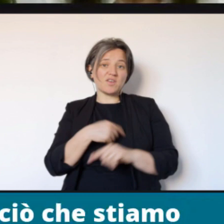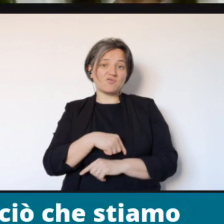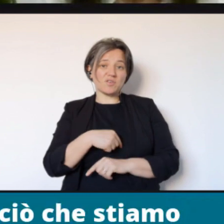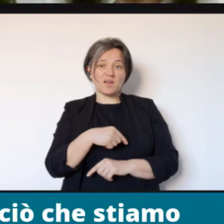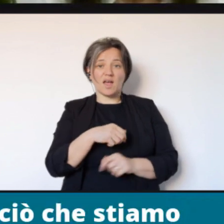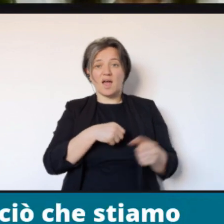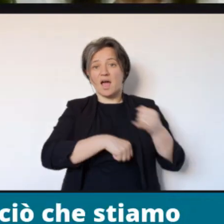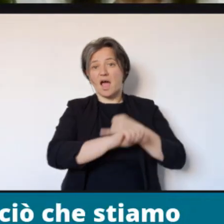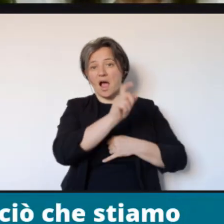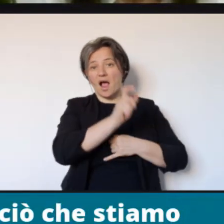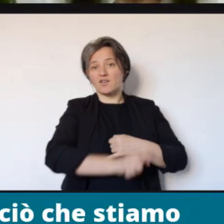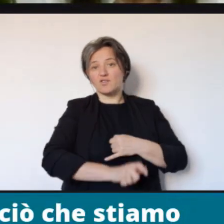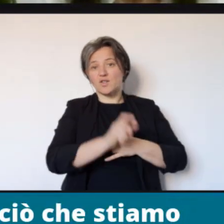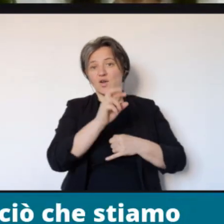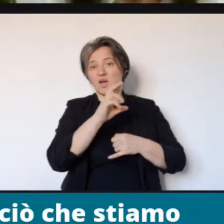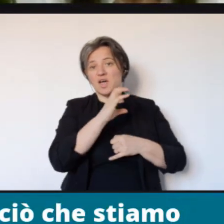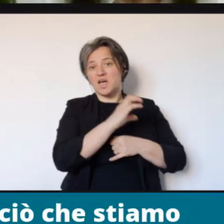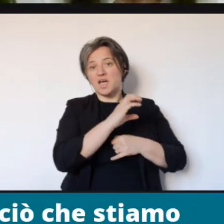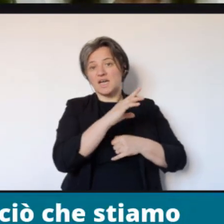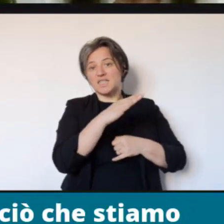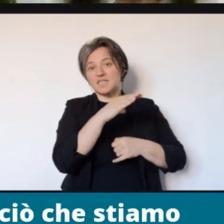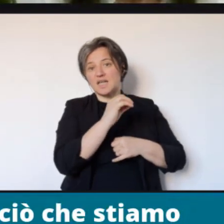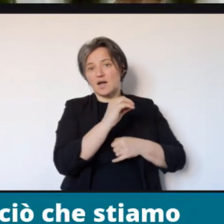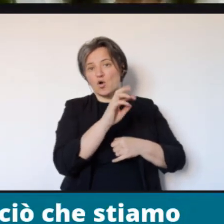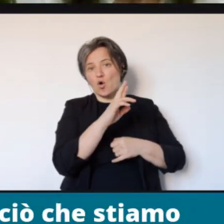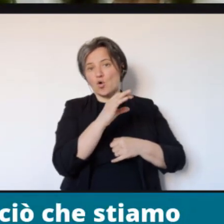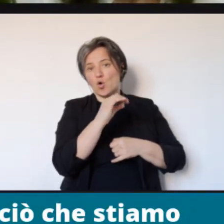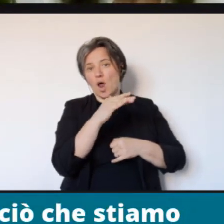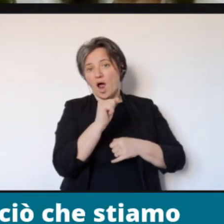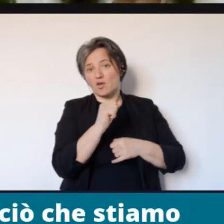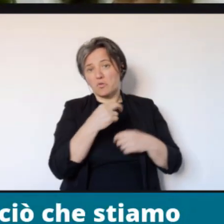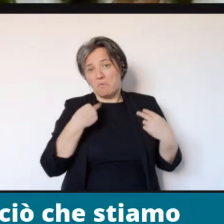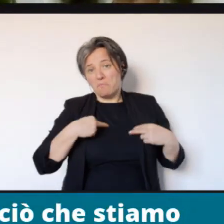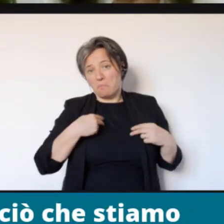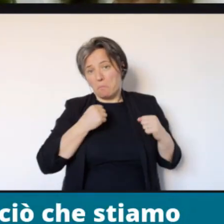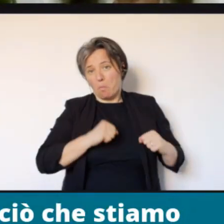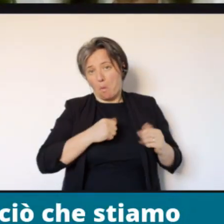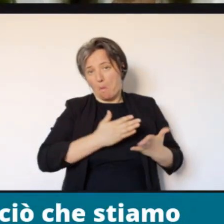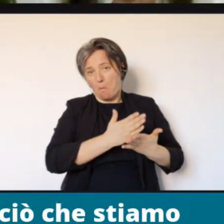Senza Cristiano Ronaldo siamo sopravvissuti